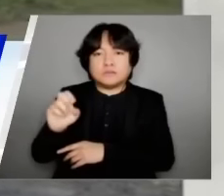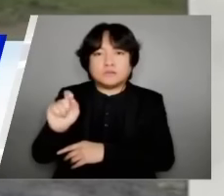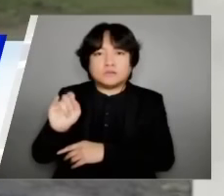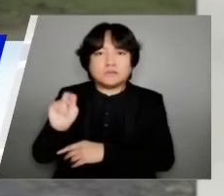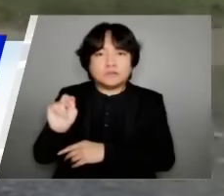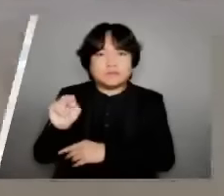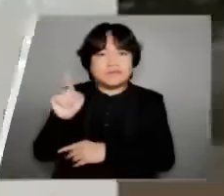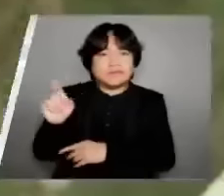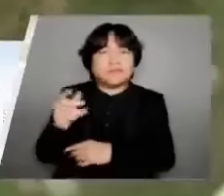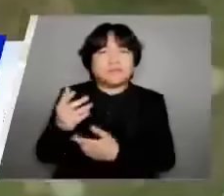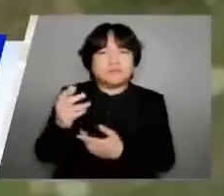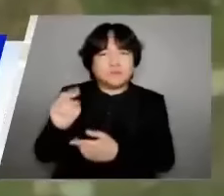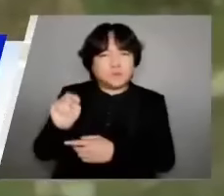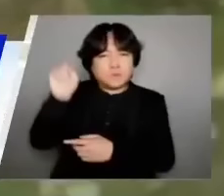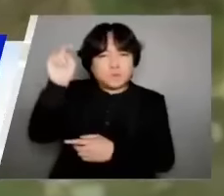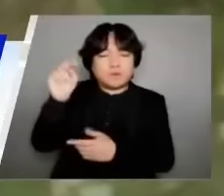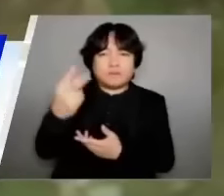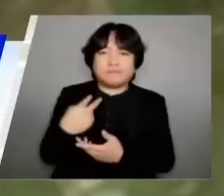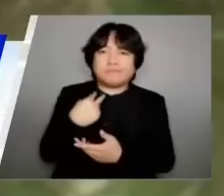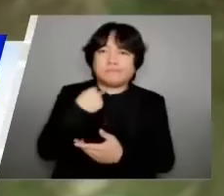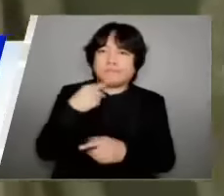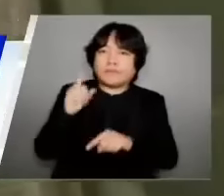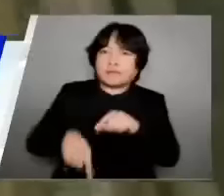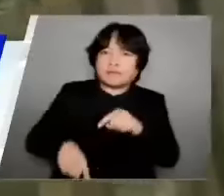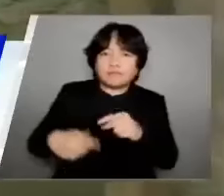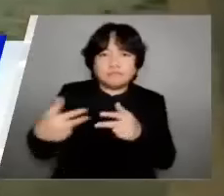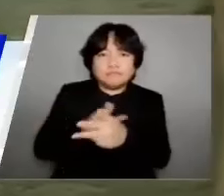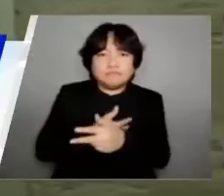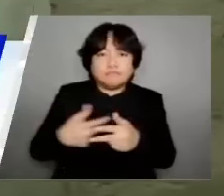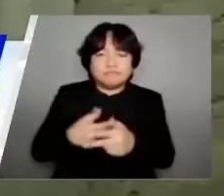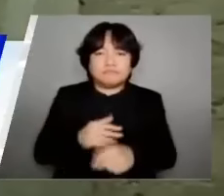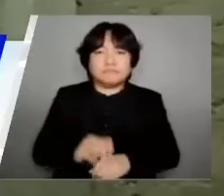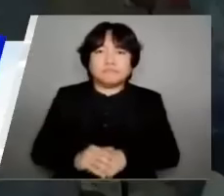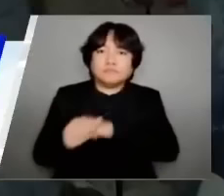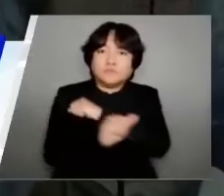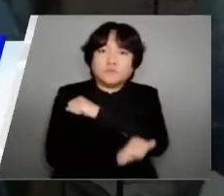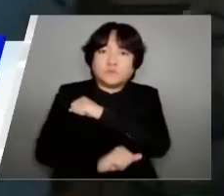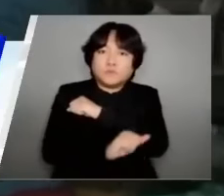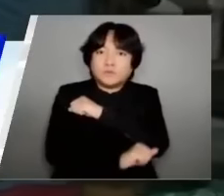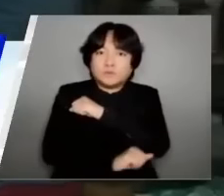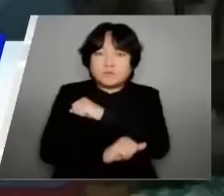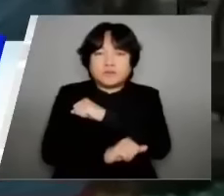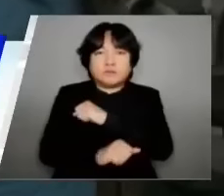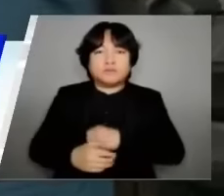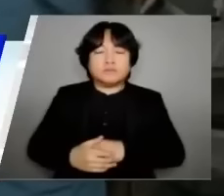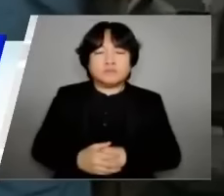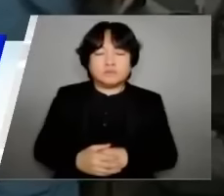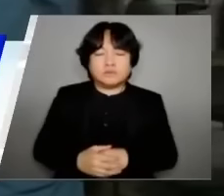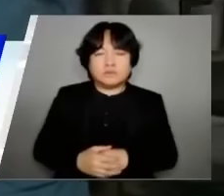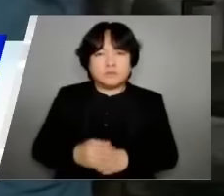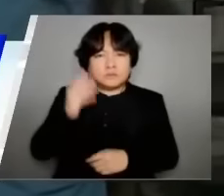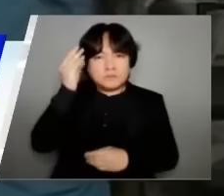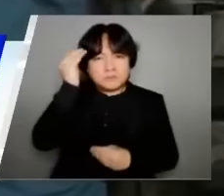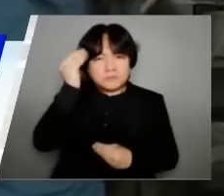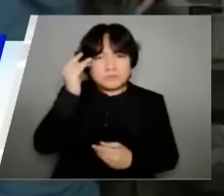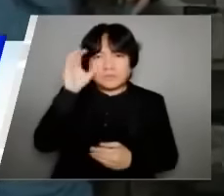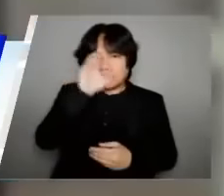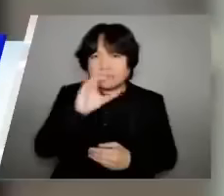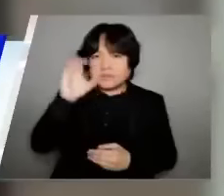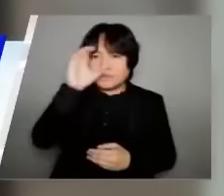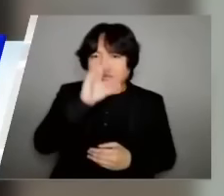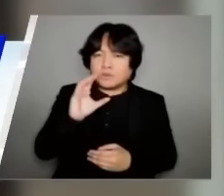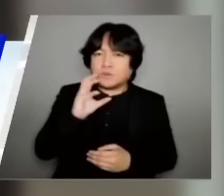Norte. Sa Dinalungan Aurora, hindi mapakalikay isip at kahanap si Jessica matapos hindi umuwi